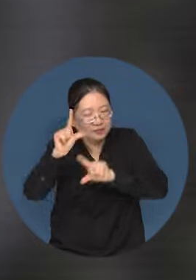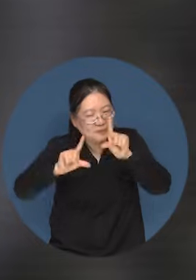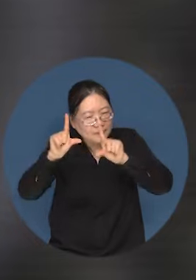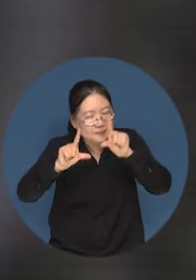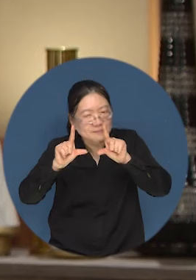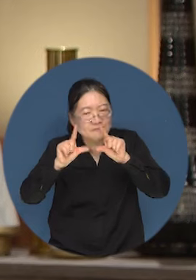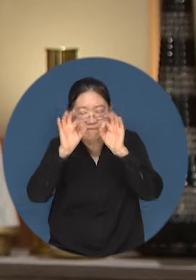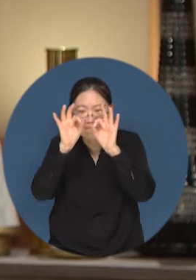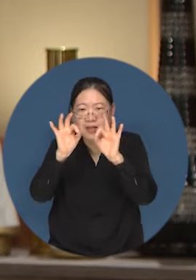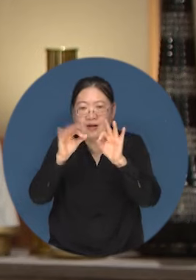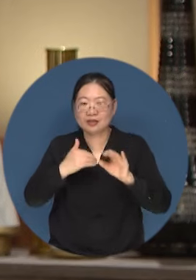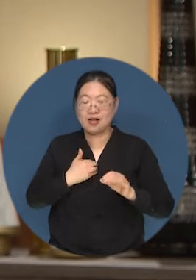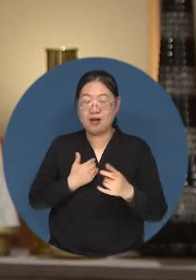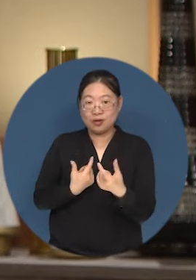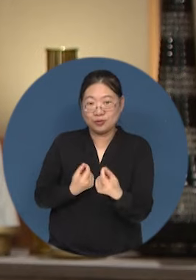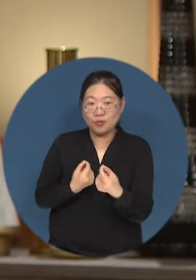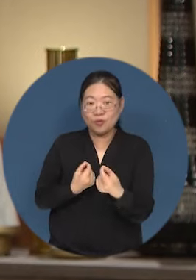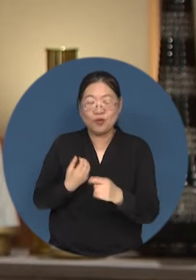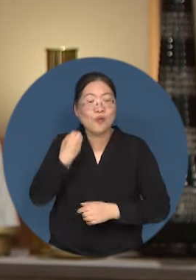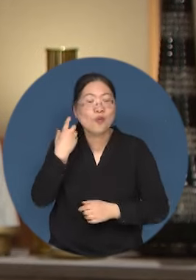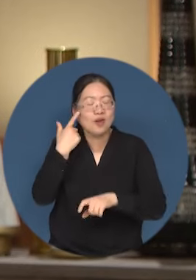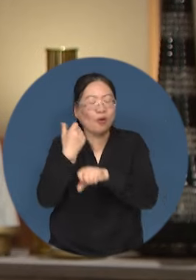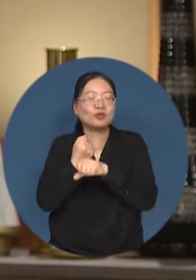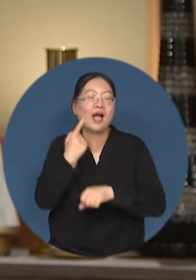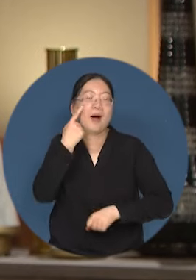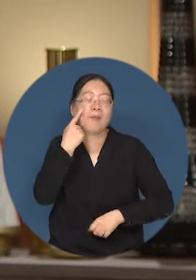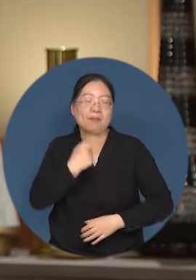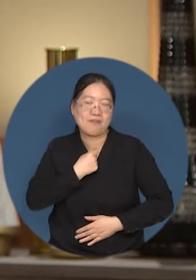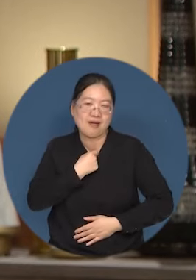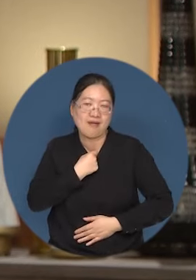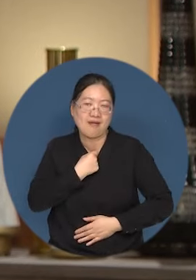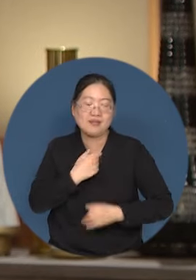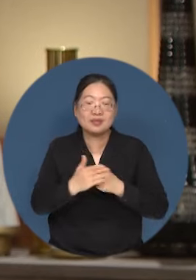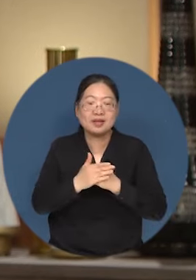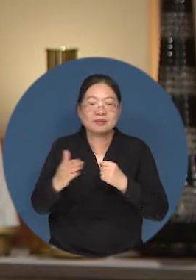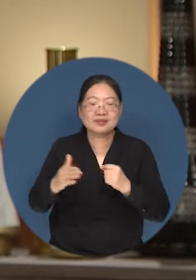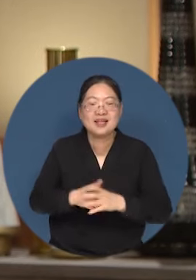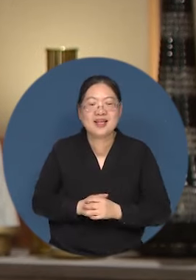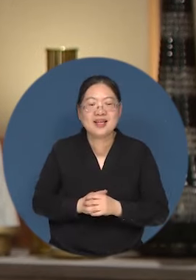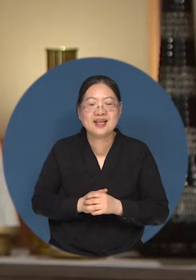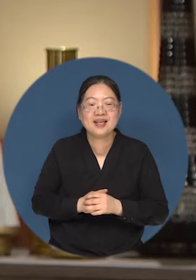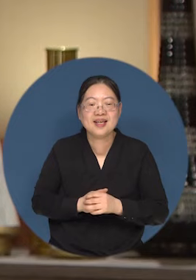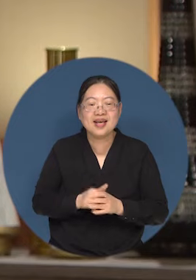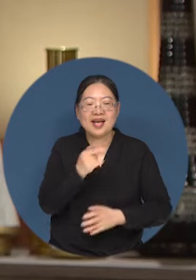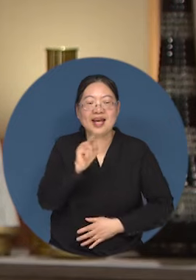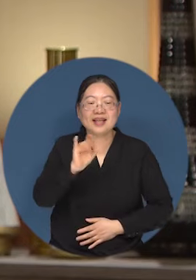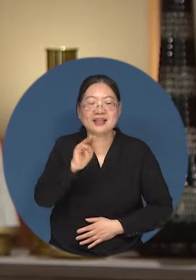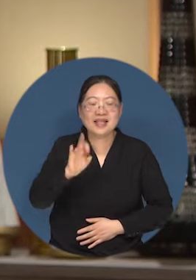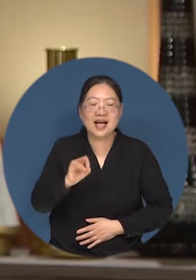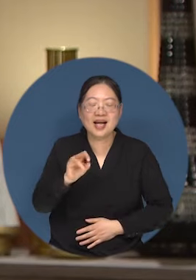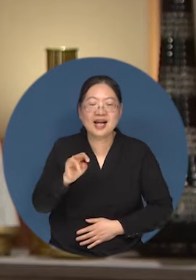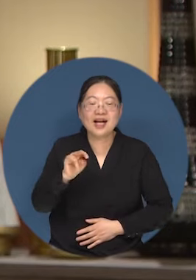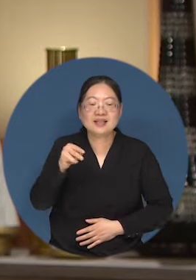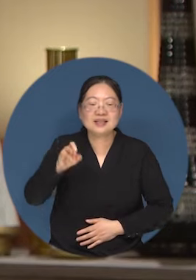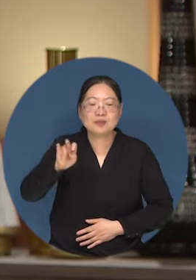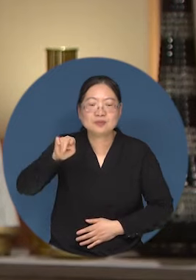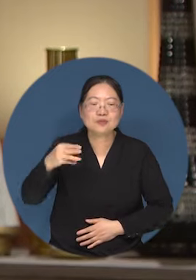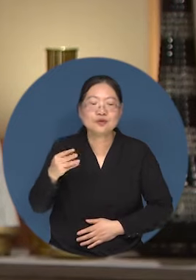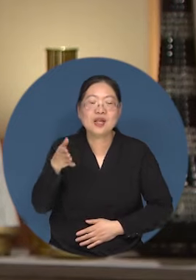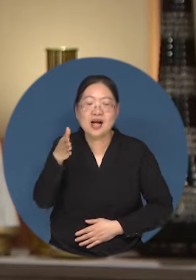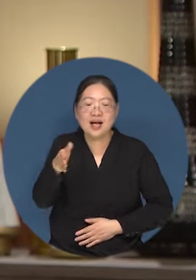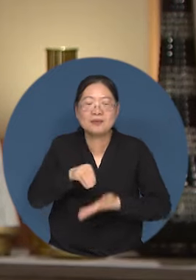보고 나도 고래를 한번 예. 연구를 해봐야 되겠다. 그래서 해양생물학과에 진학을 하게 되고 그리고 고래를 주제로 잡고